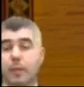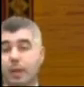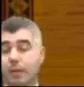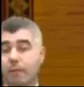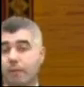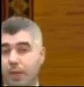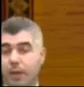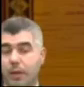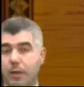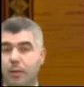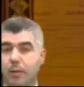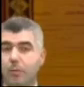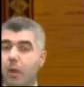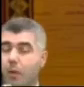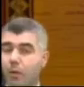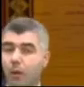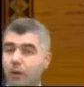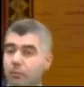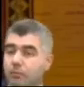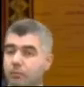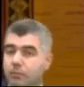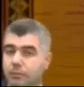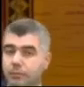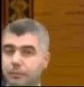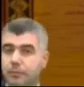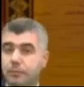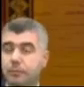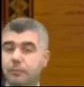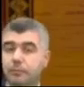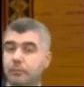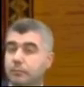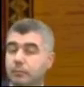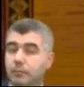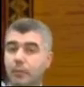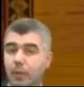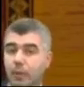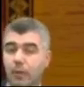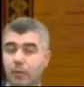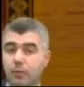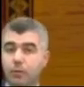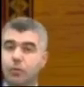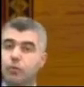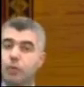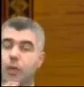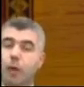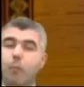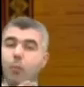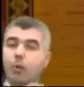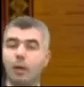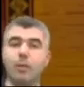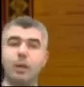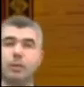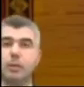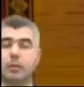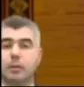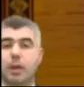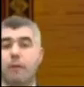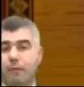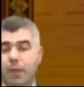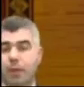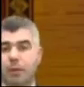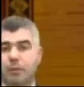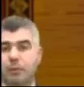وبالتالي ستكون أيضا فرصة بأن هناك قيم مشتركة تجمع بيننا.